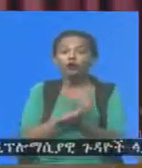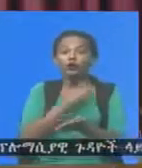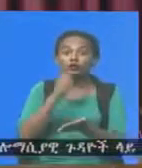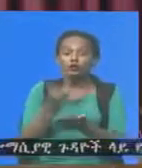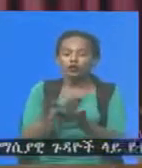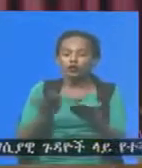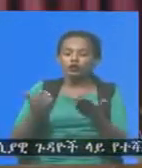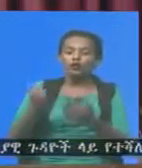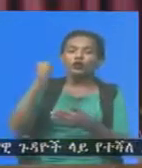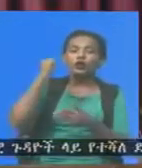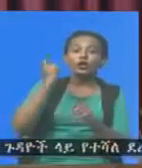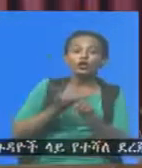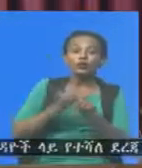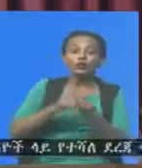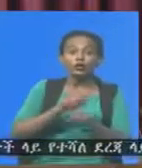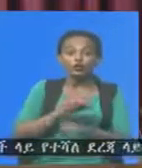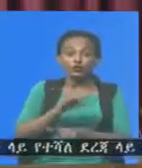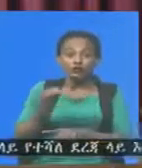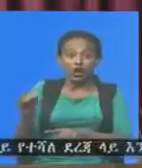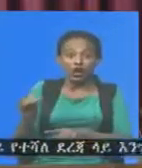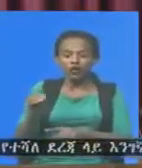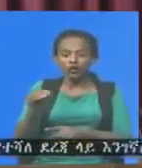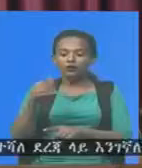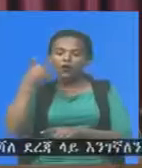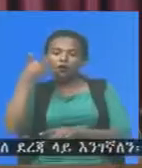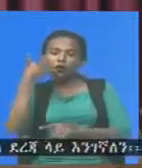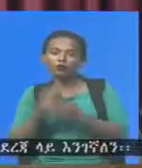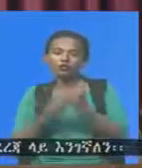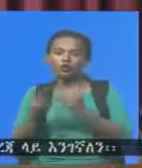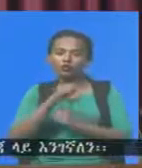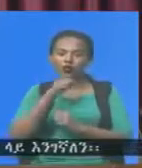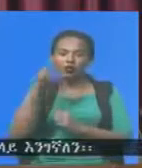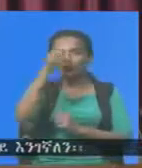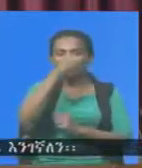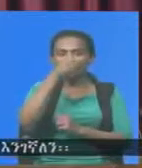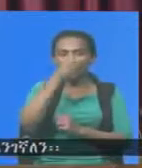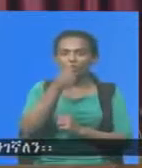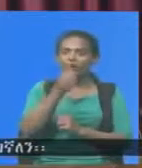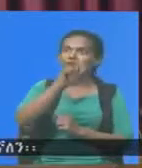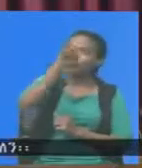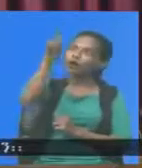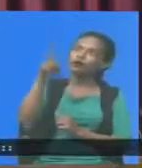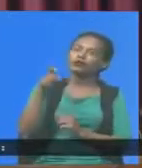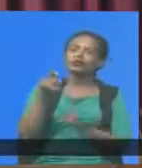ኋላ ይመለሱና ቴሌኮም ብቻ ሳይሆን ኢትዮጵያም ጥያቄ ውስጥ እትገባ ትችላለች ማለት ነው